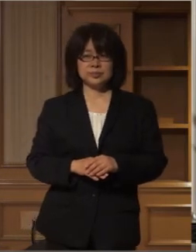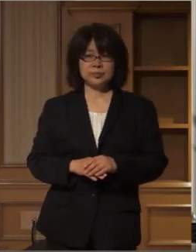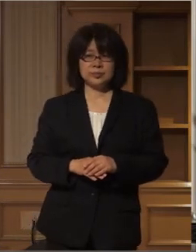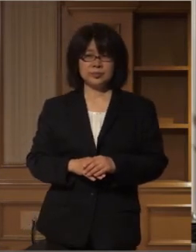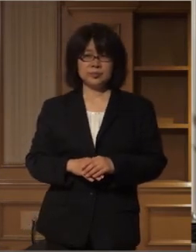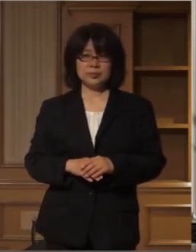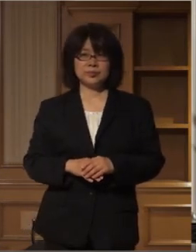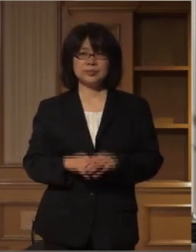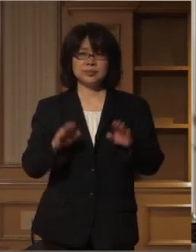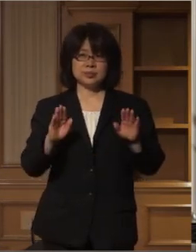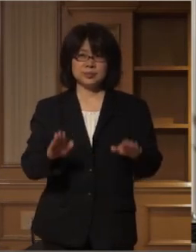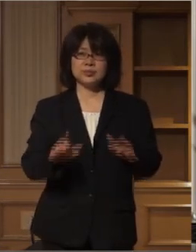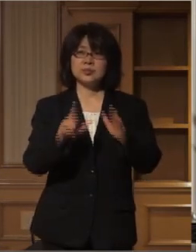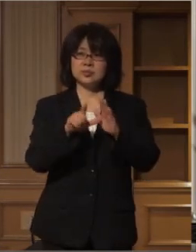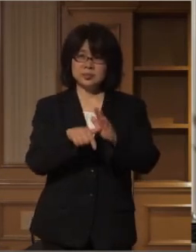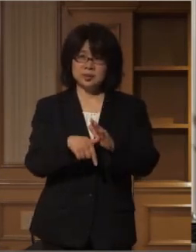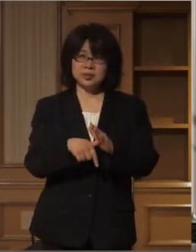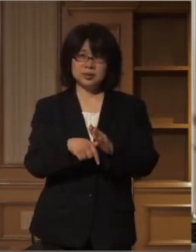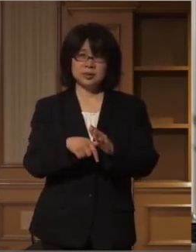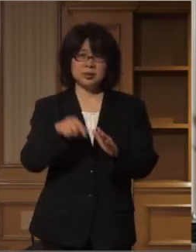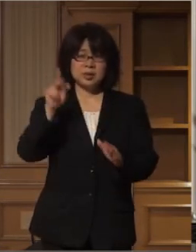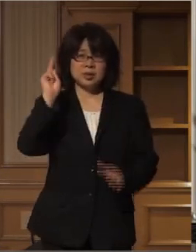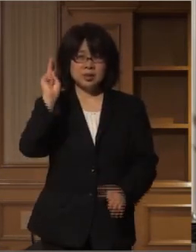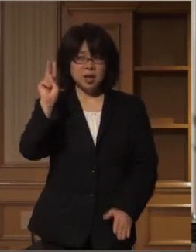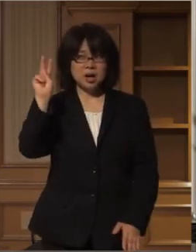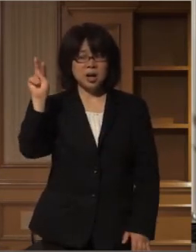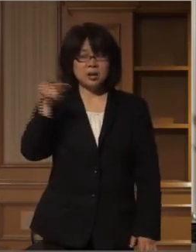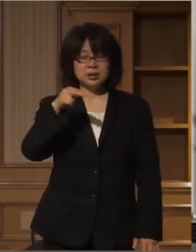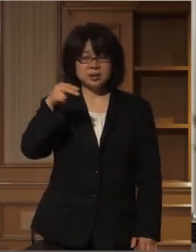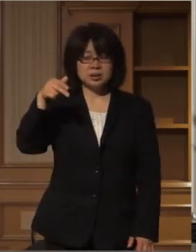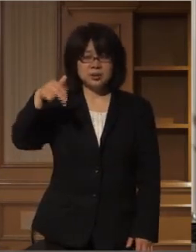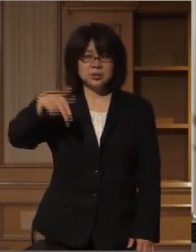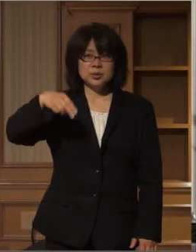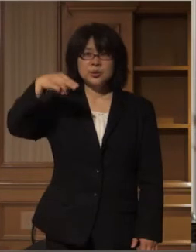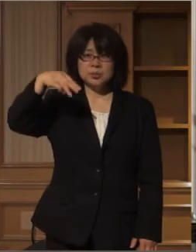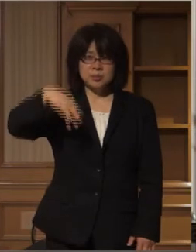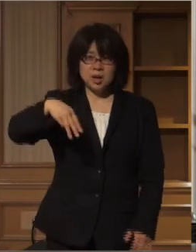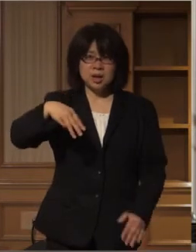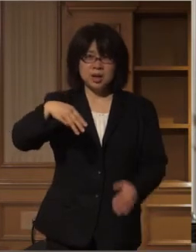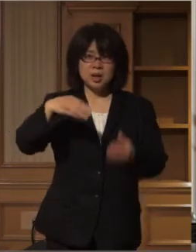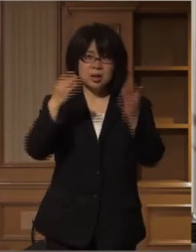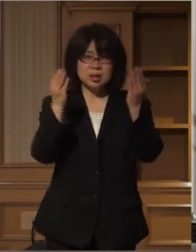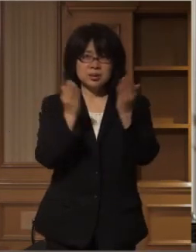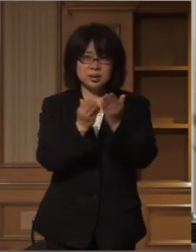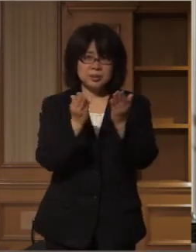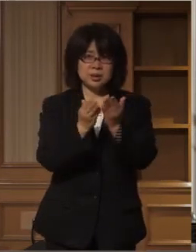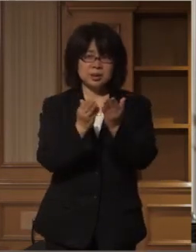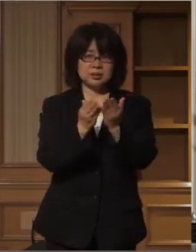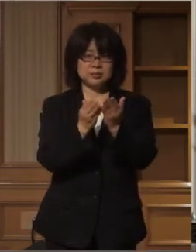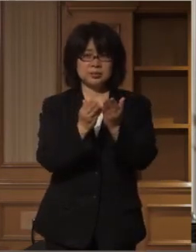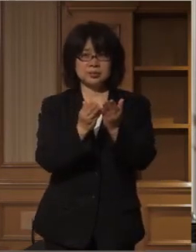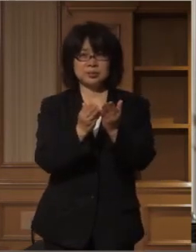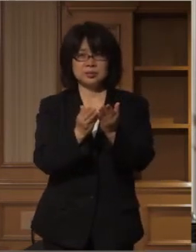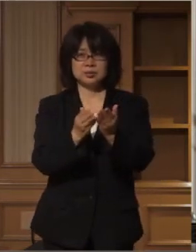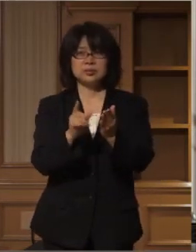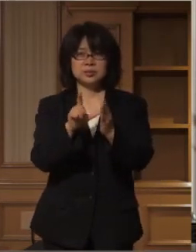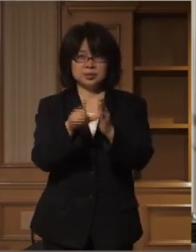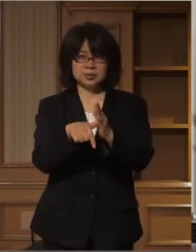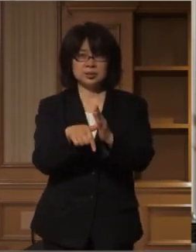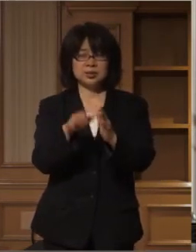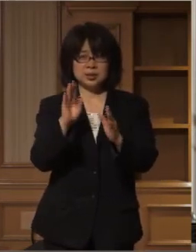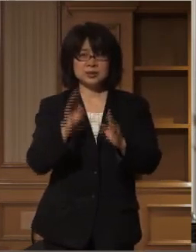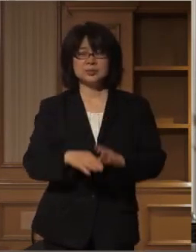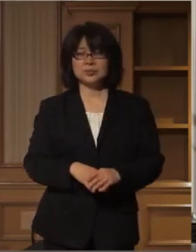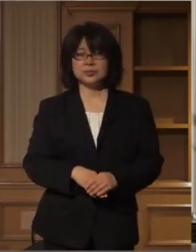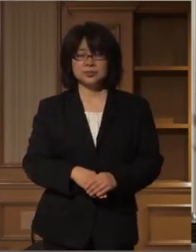この時間はカリスマセミナーっていうのをやらさせていただいてます。で、具体的にこの秋元牧師